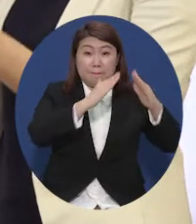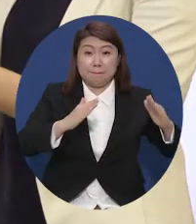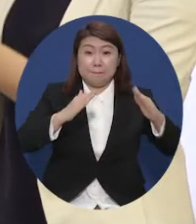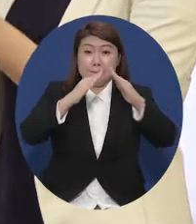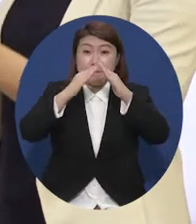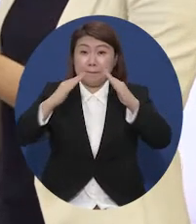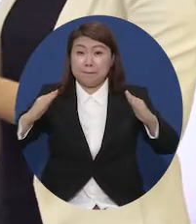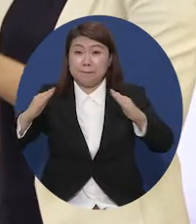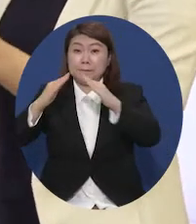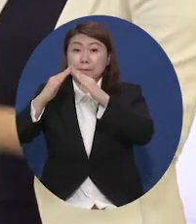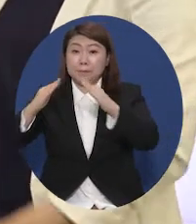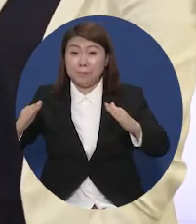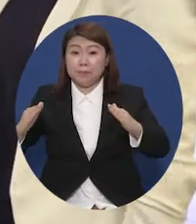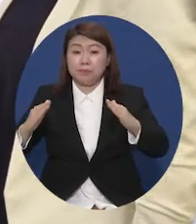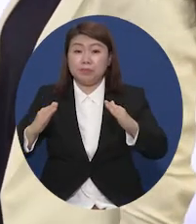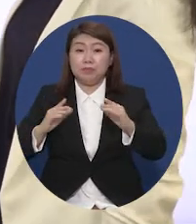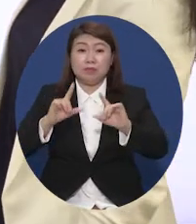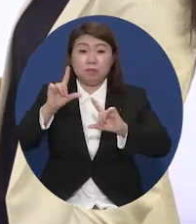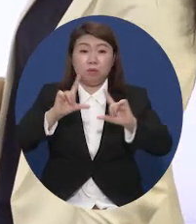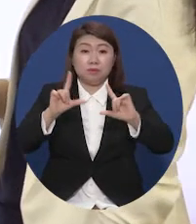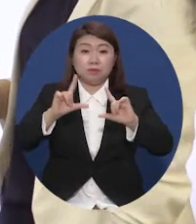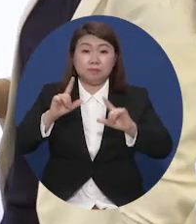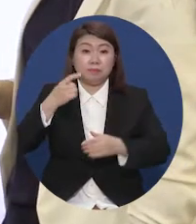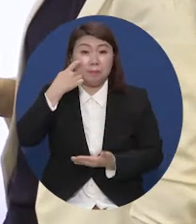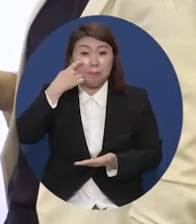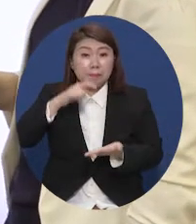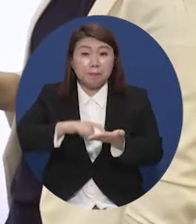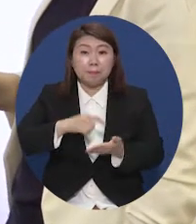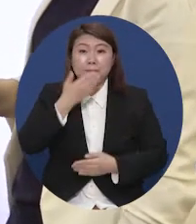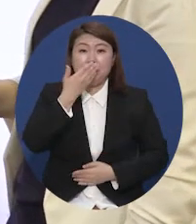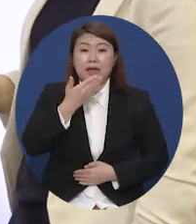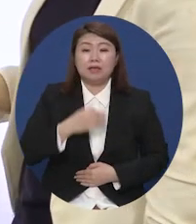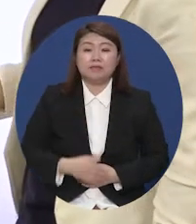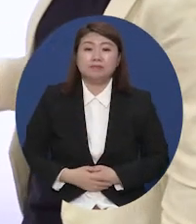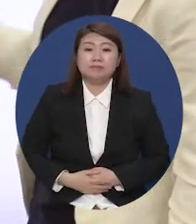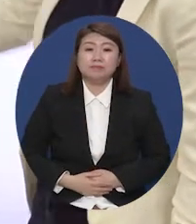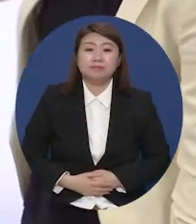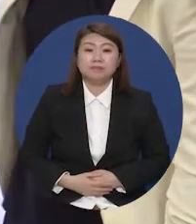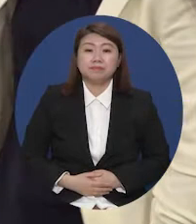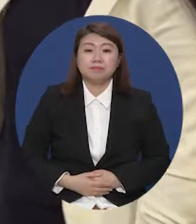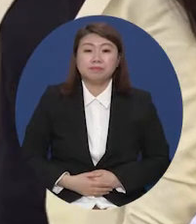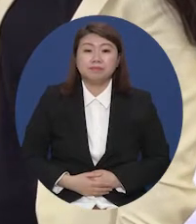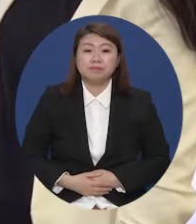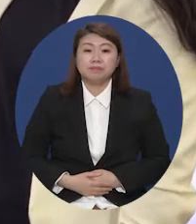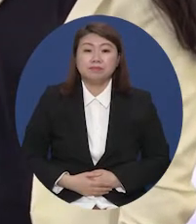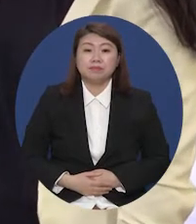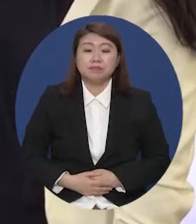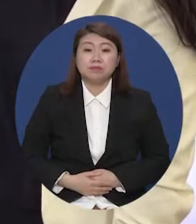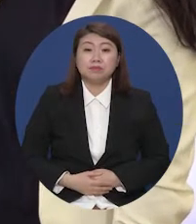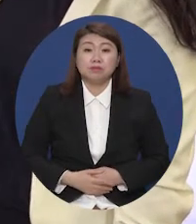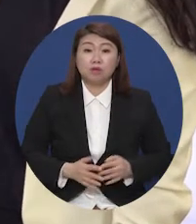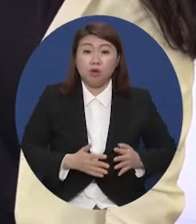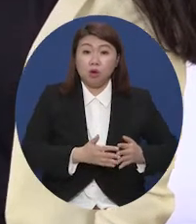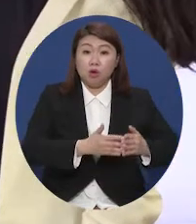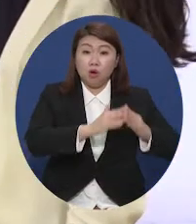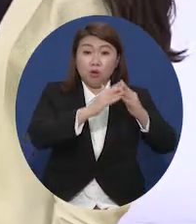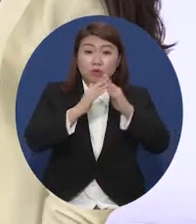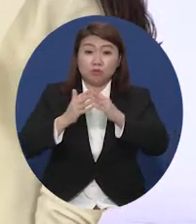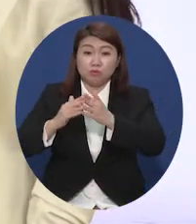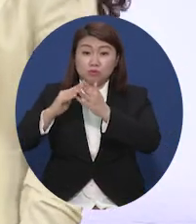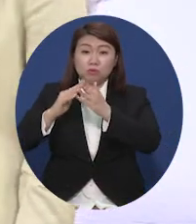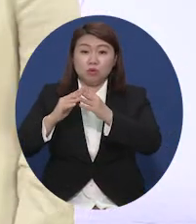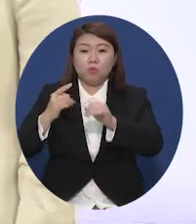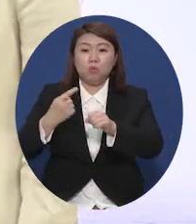피라미드들이 이렇게 불쑥불쑥 솟아있는 것을 보실 수가 있죠 지금 보시는 이런 건축물들